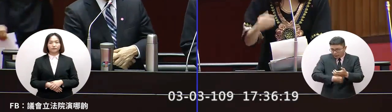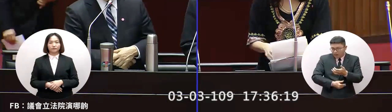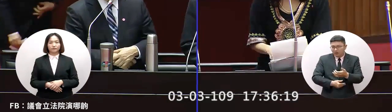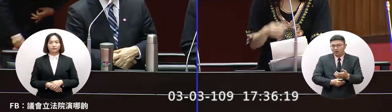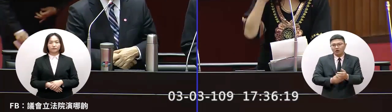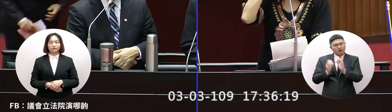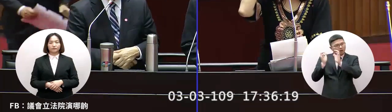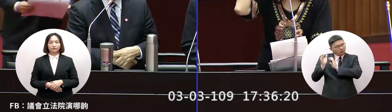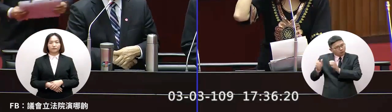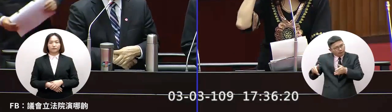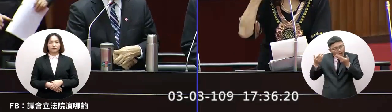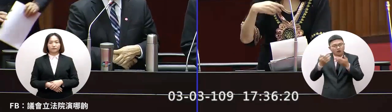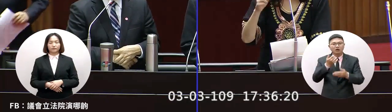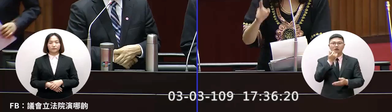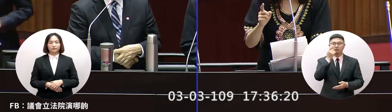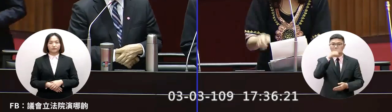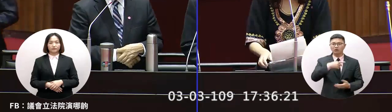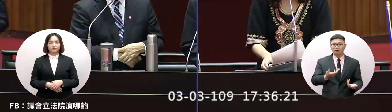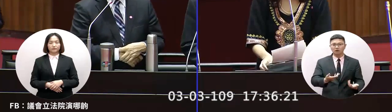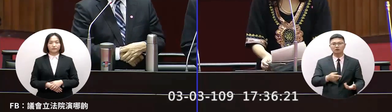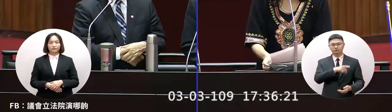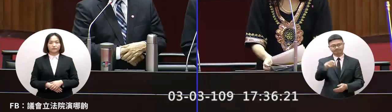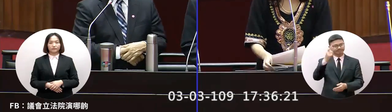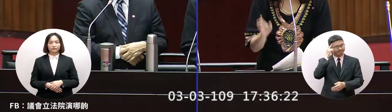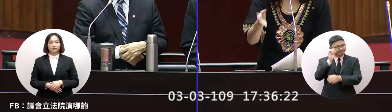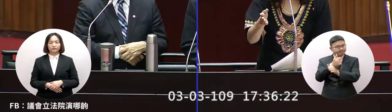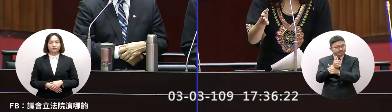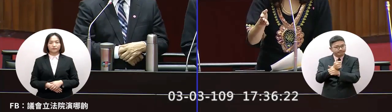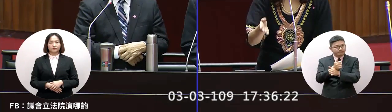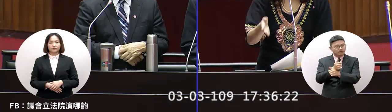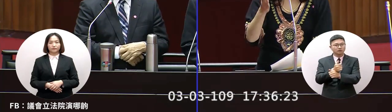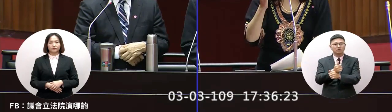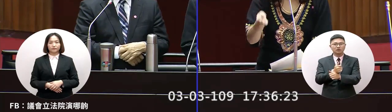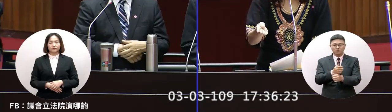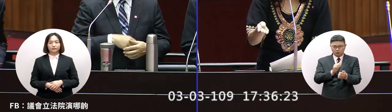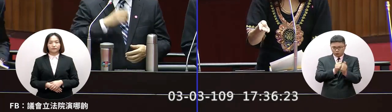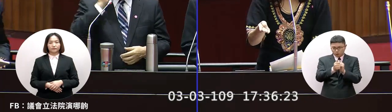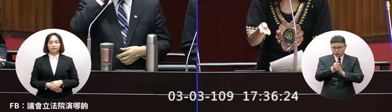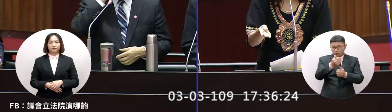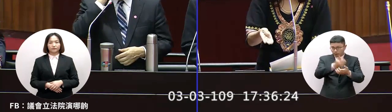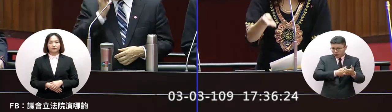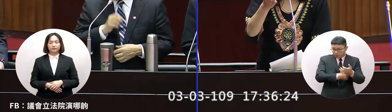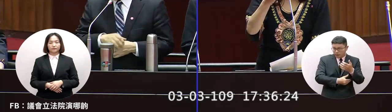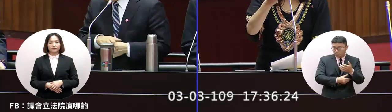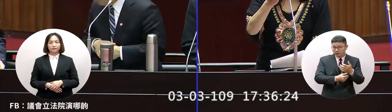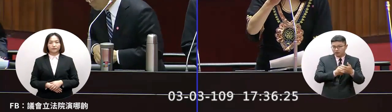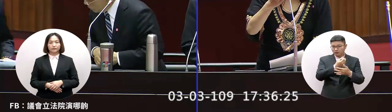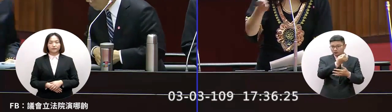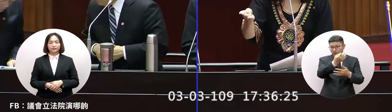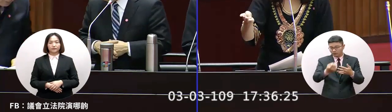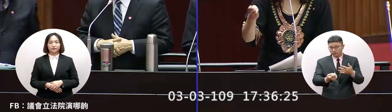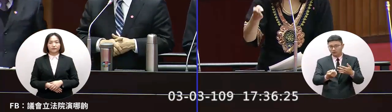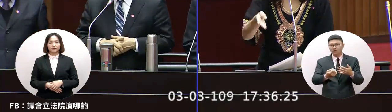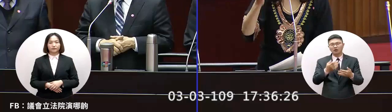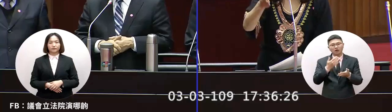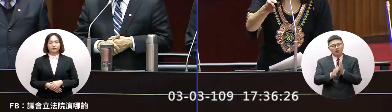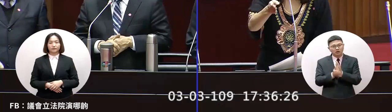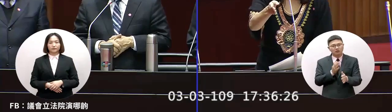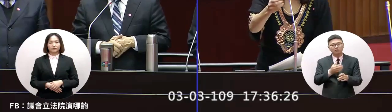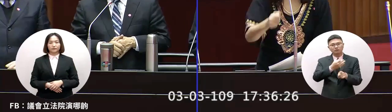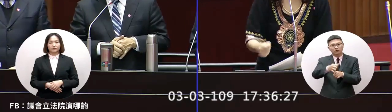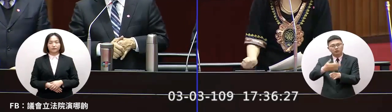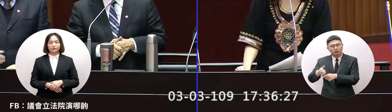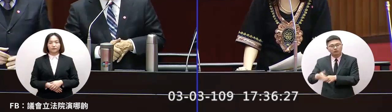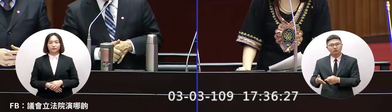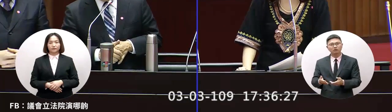担，这是上盖五号哎，是不是可以考虑减税、降税，或者是说分期赋税，马